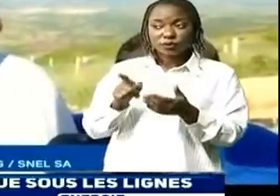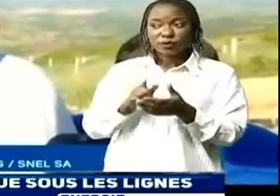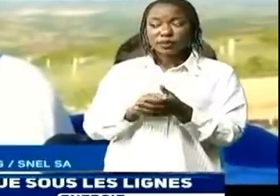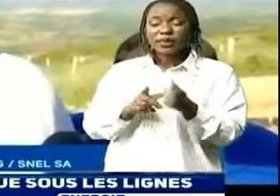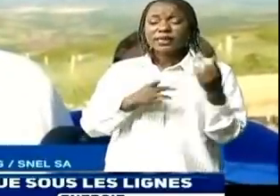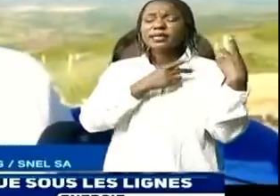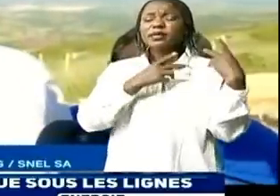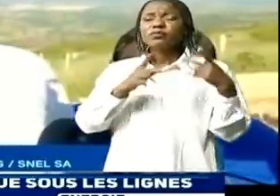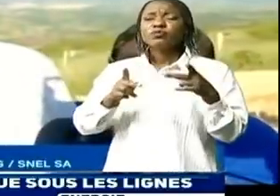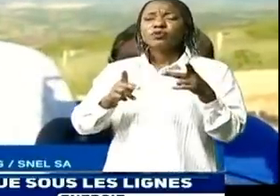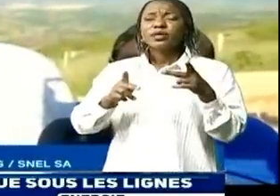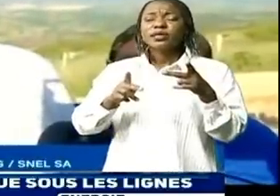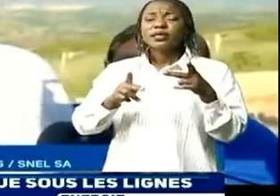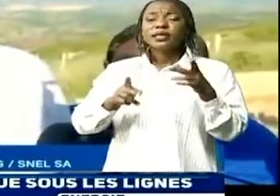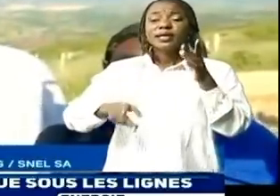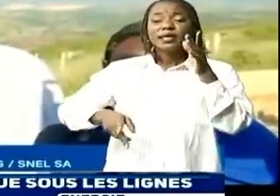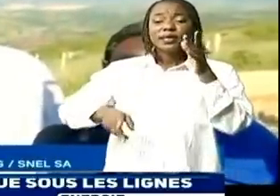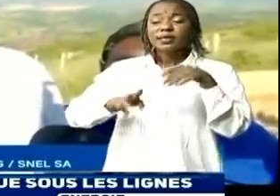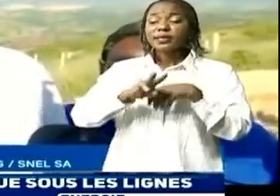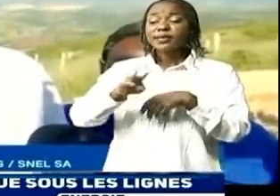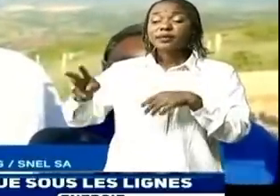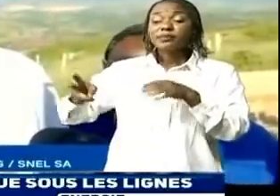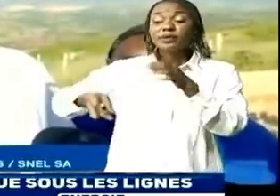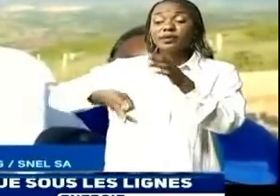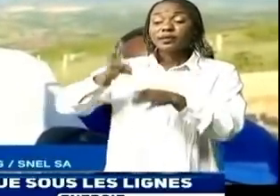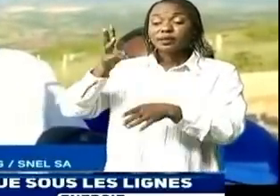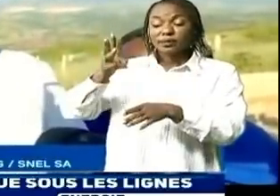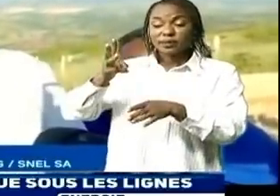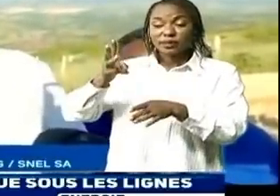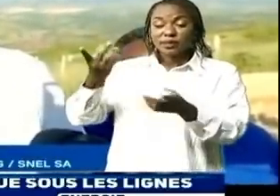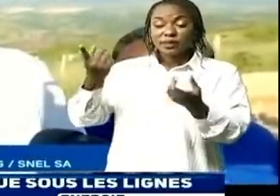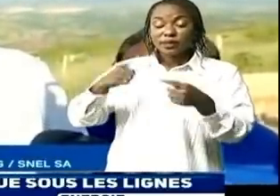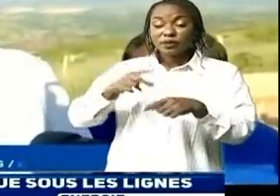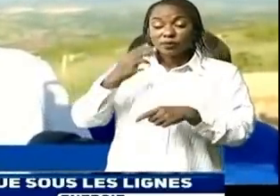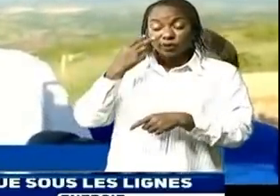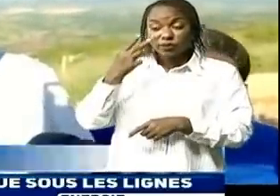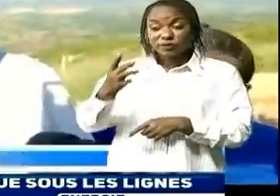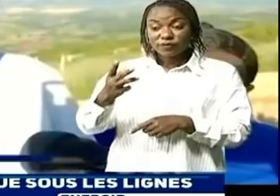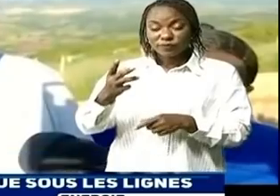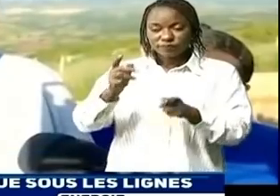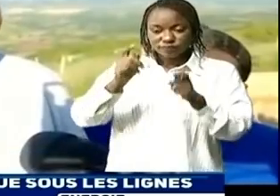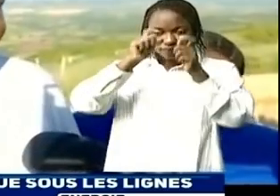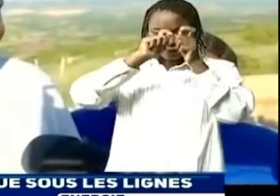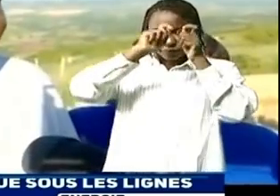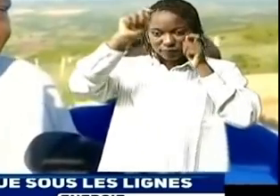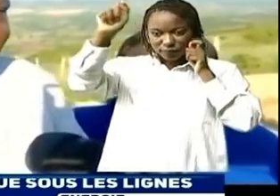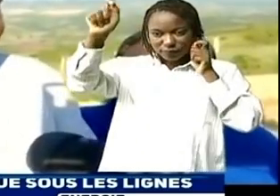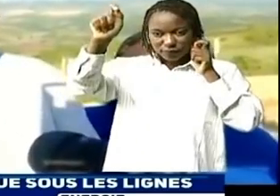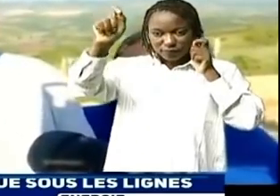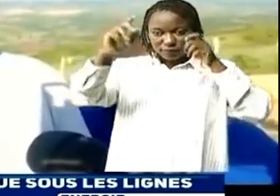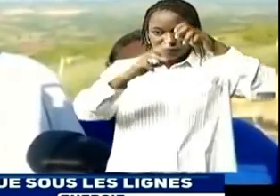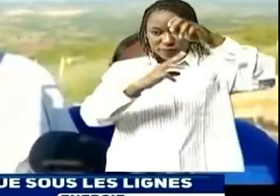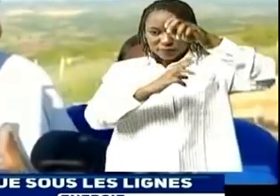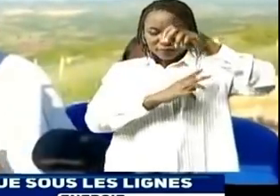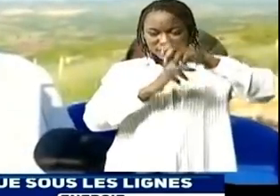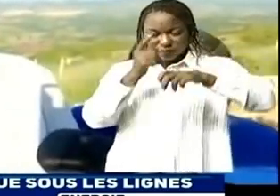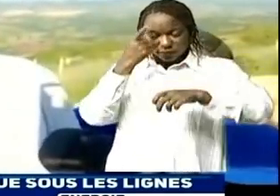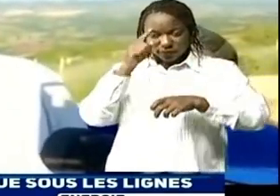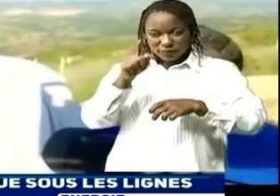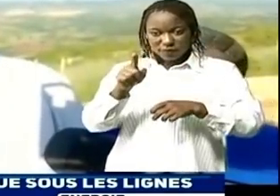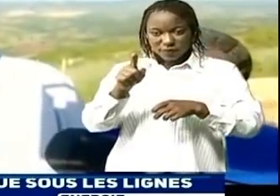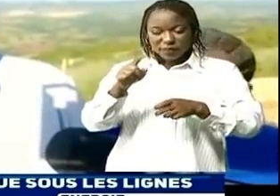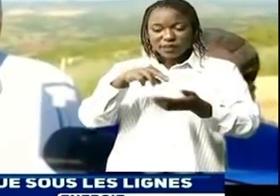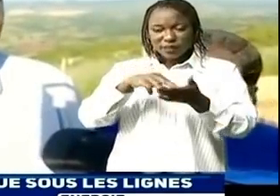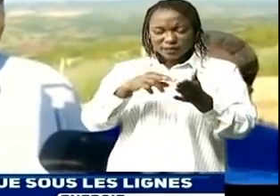2013. Et ce projet était, lorsqu'on a vu que la ligne qui amenait, qui partait d'Inga à Kinshasa, était